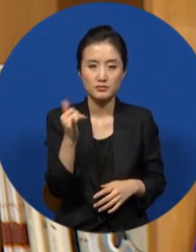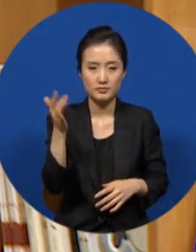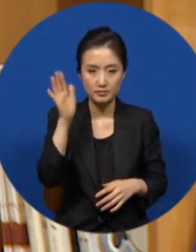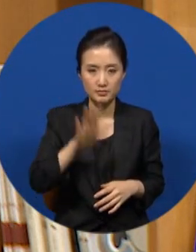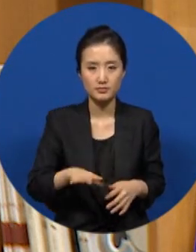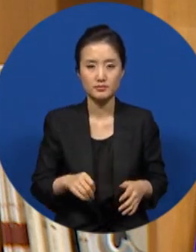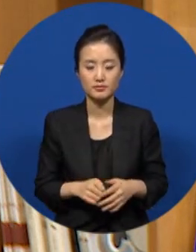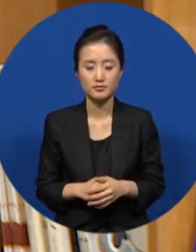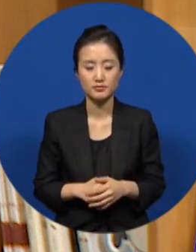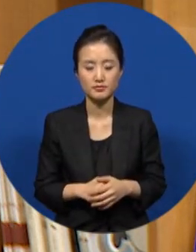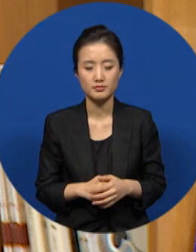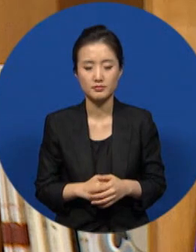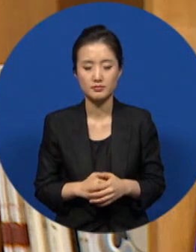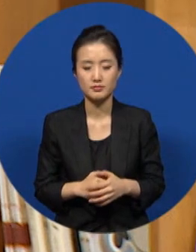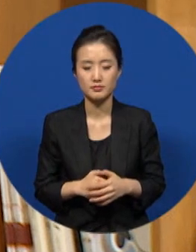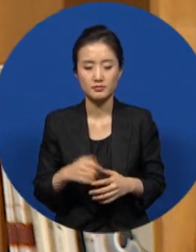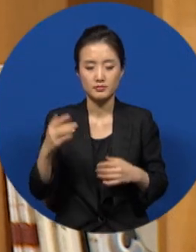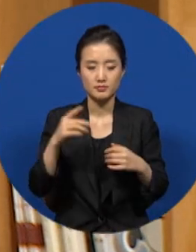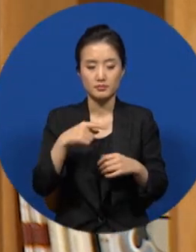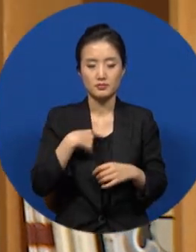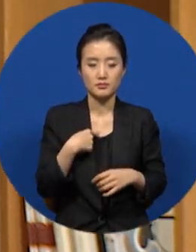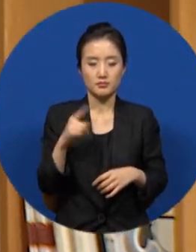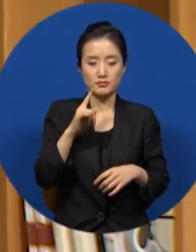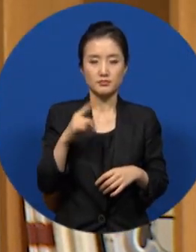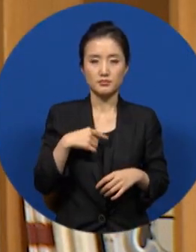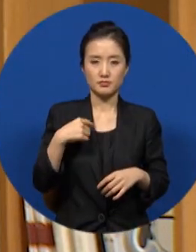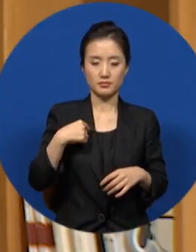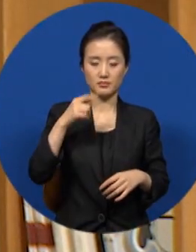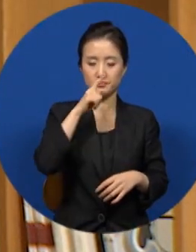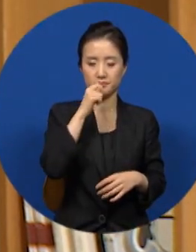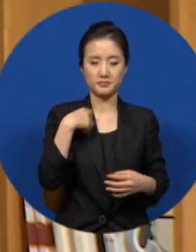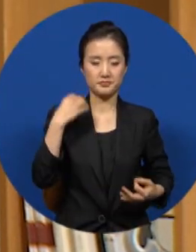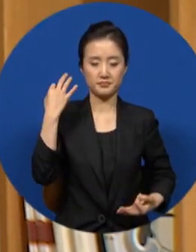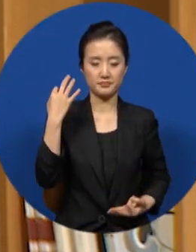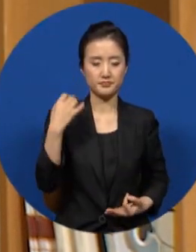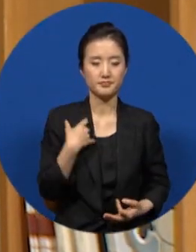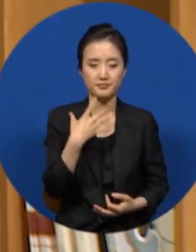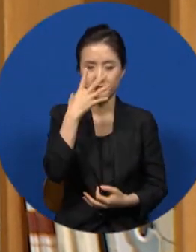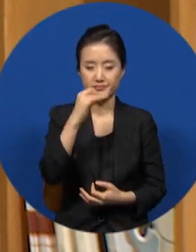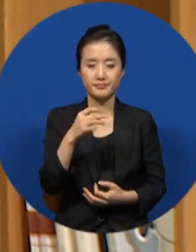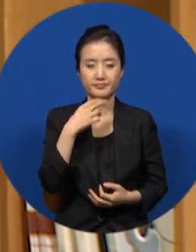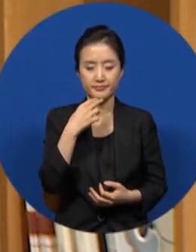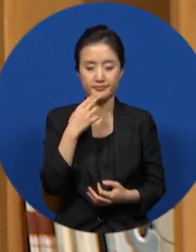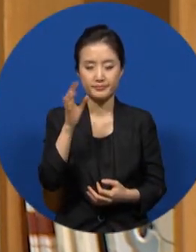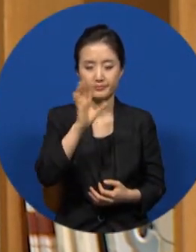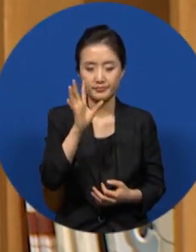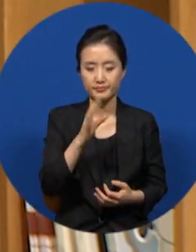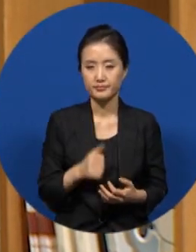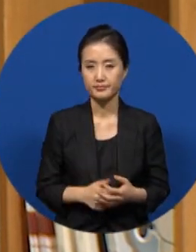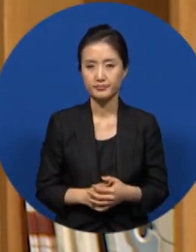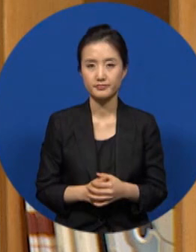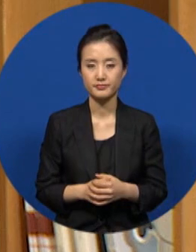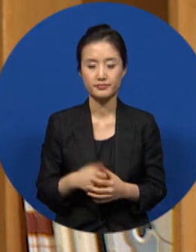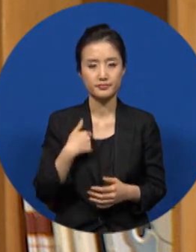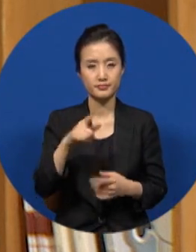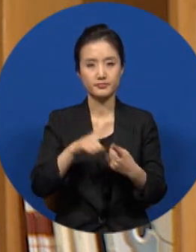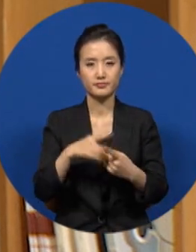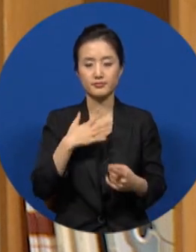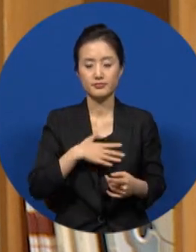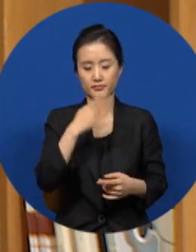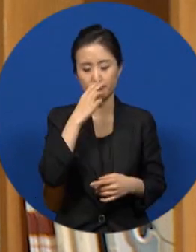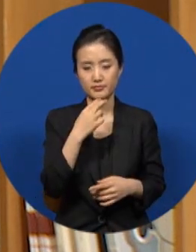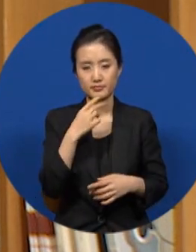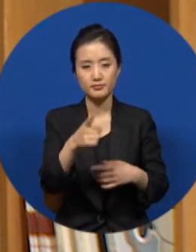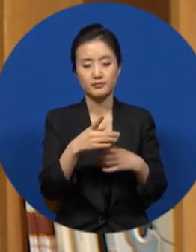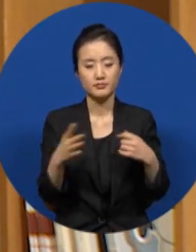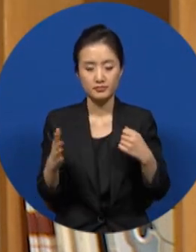쉬는 거죠. 쉬는 거고 묵상을 해야 되는데, 자, 묵상을 하려면은 뭐 우리가 그걸 특별하게 배운 것도 아니기 때문에 알 수가 없지 않습니까? 그리고